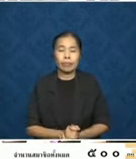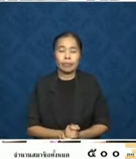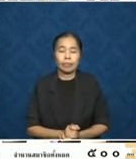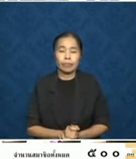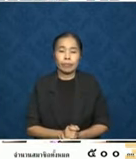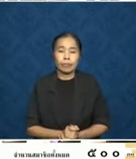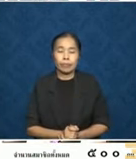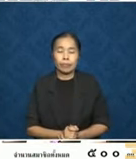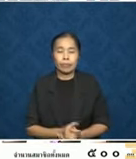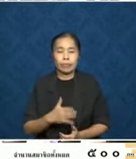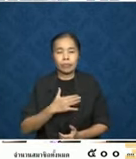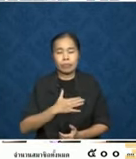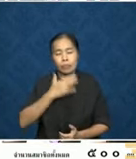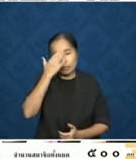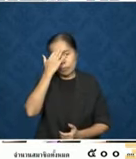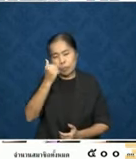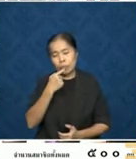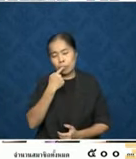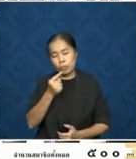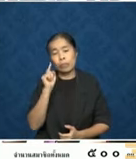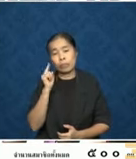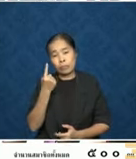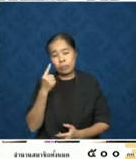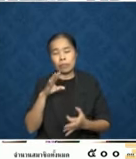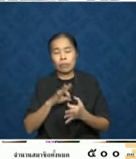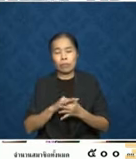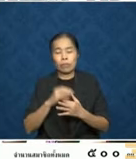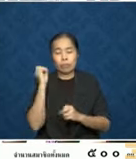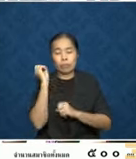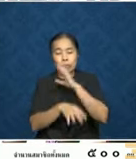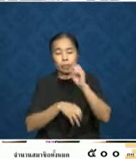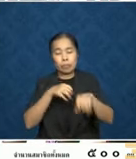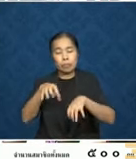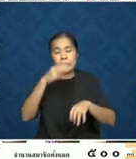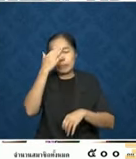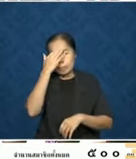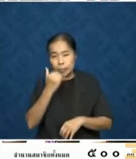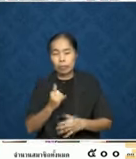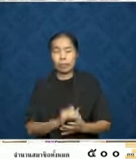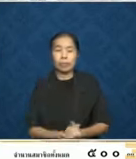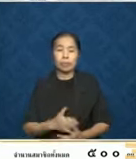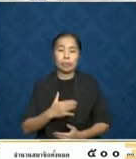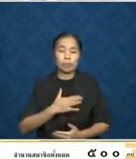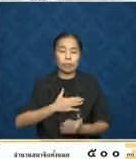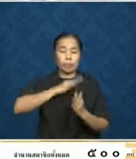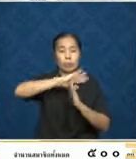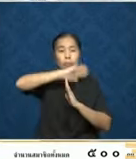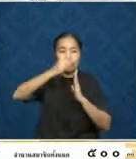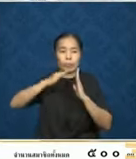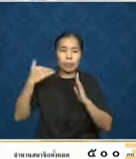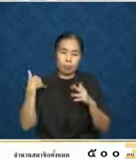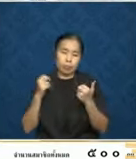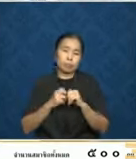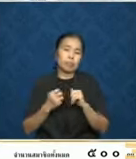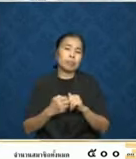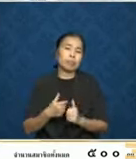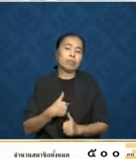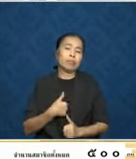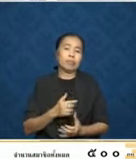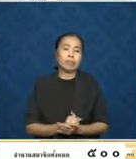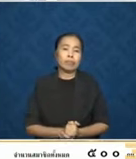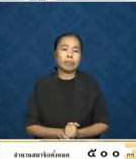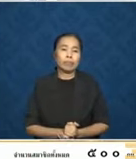านครับทำไมผมต้องมาพูดถึงเรื่องของการจัดการขยะครับพื้นที่สูงของผมก็เจอปัญหาครับท่านประธานครับผมอยากจะบอกท่าน